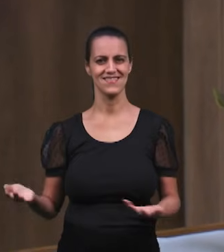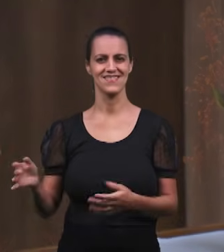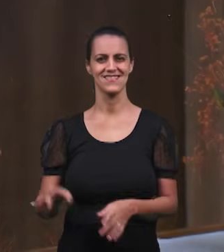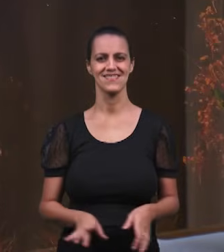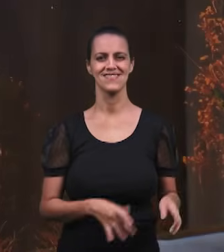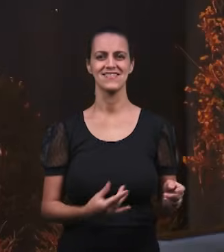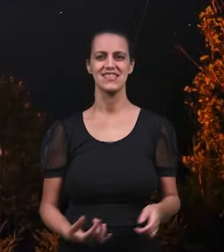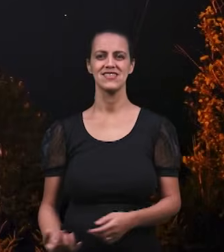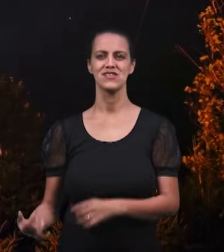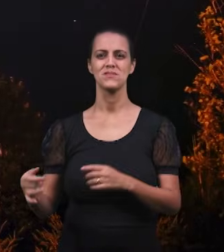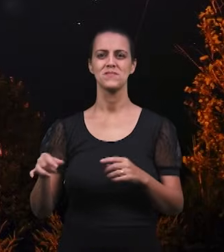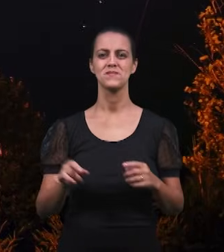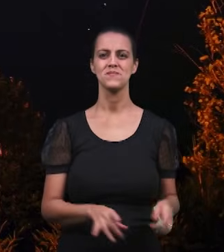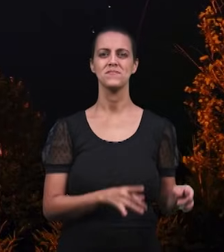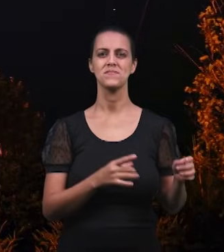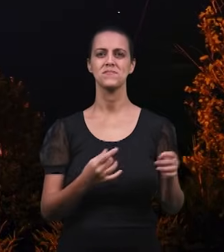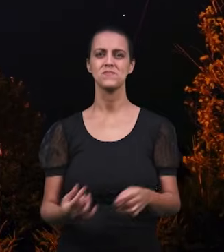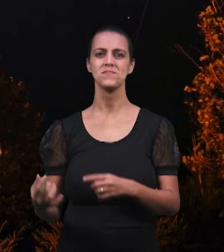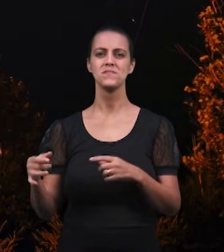merveilleuse.